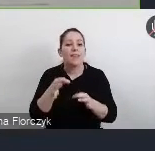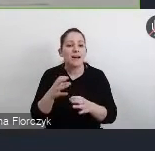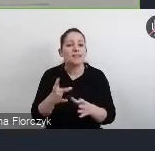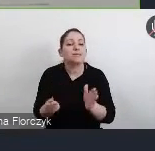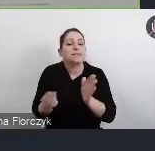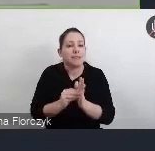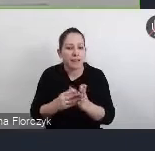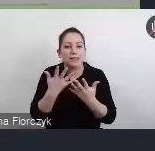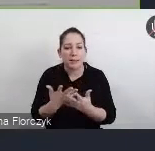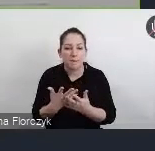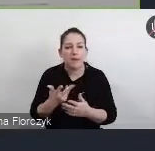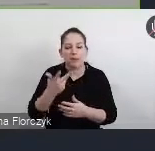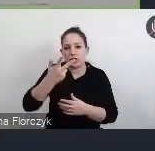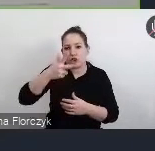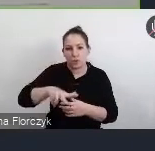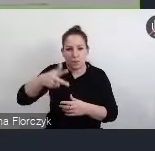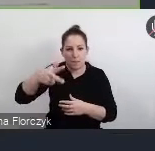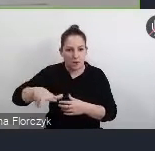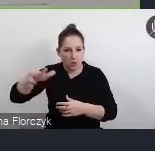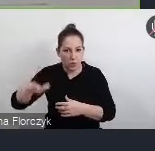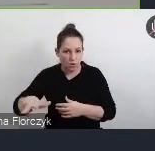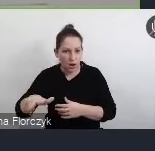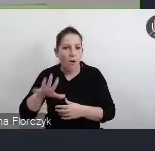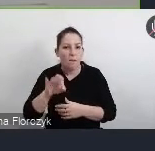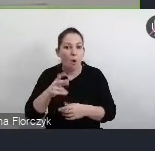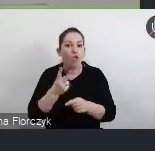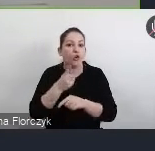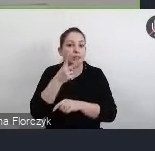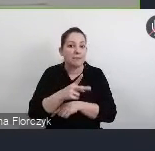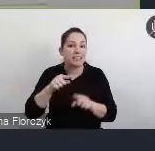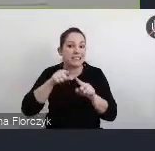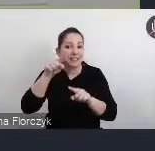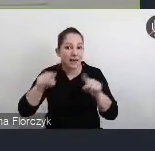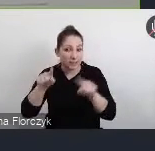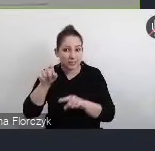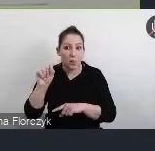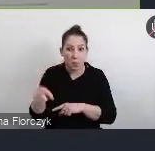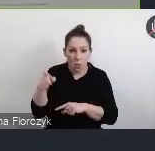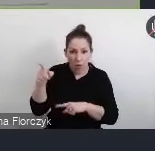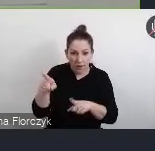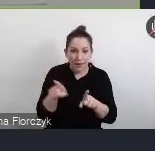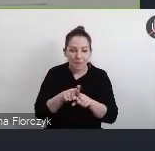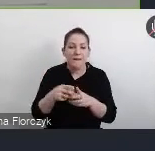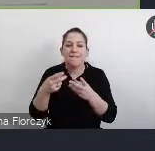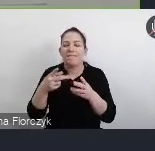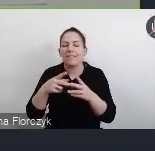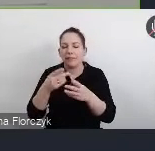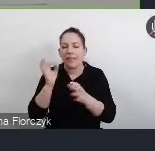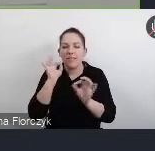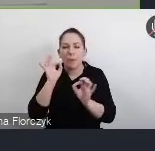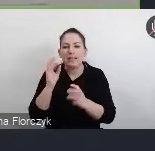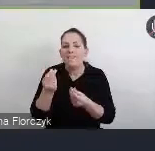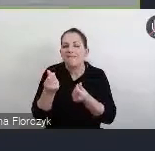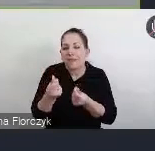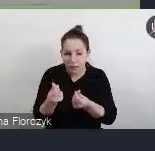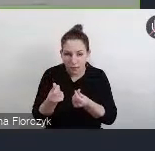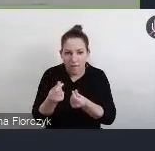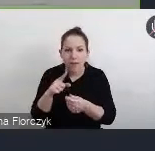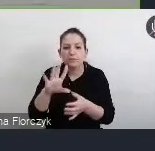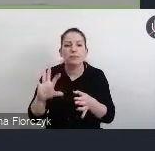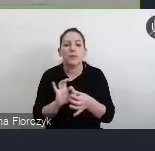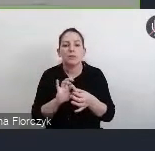już kwartalnie, ponieważ są one dostępne w statystyce, zarówno dane finansowe, te związane